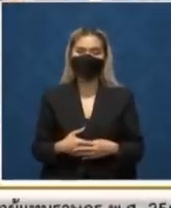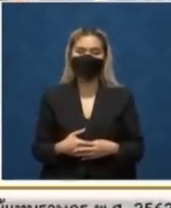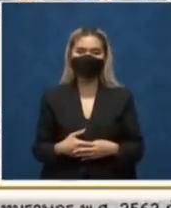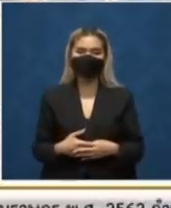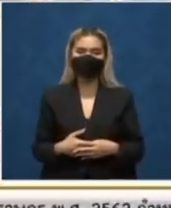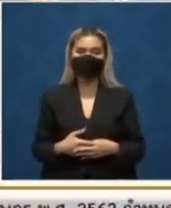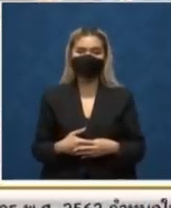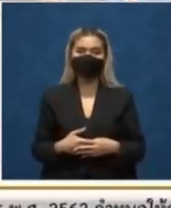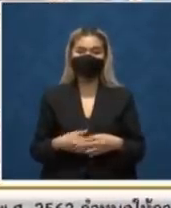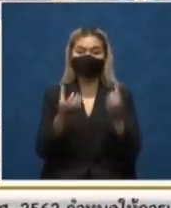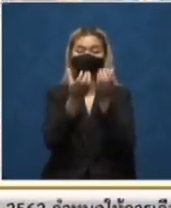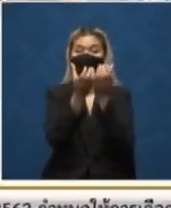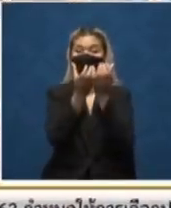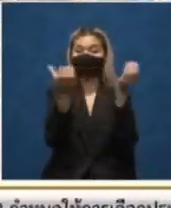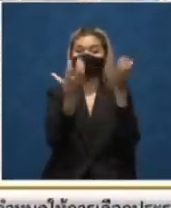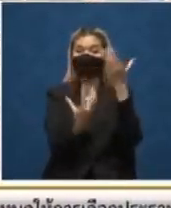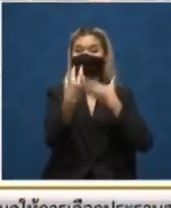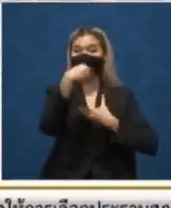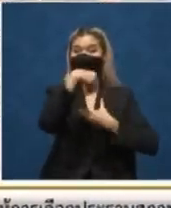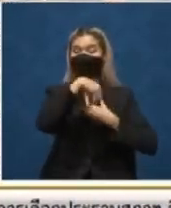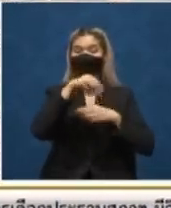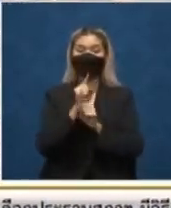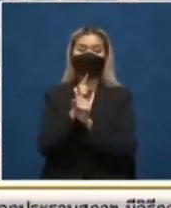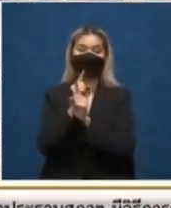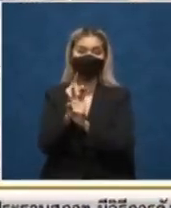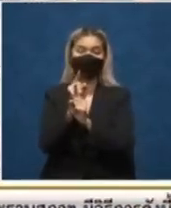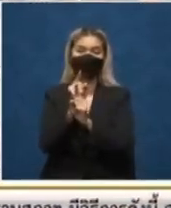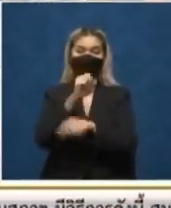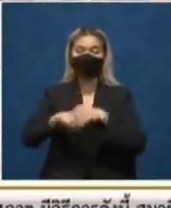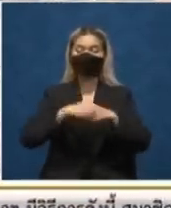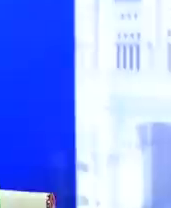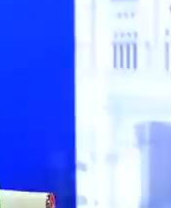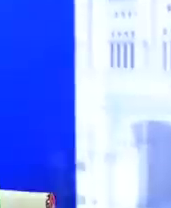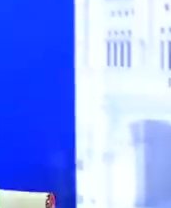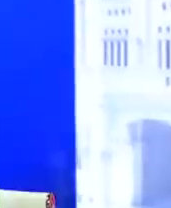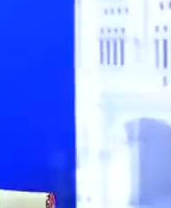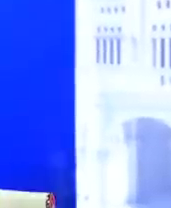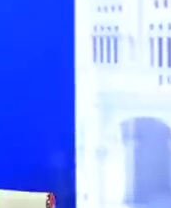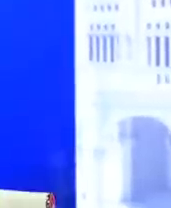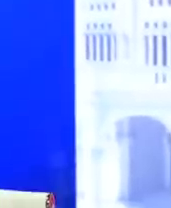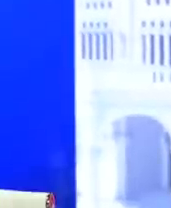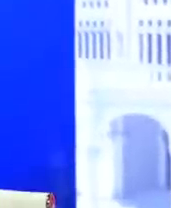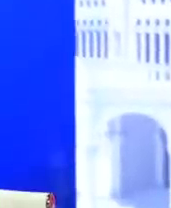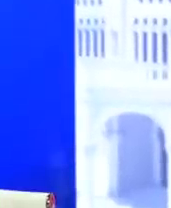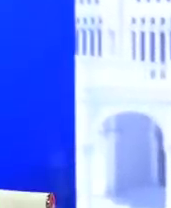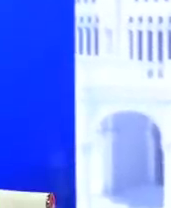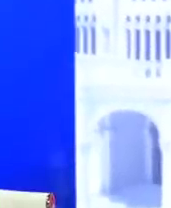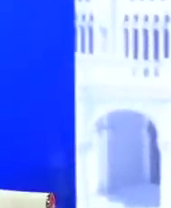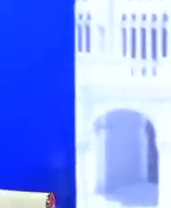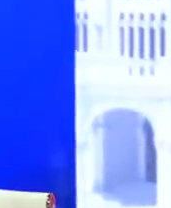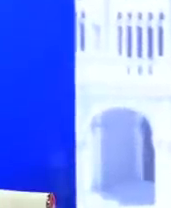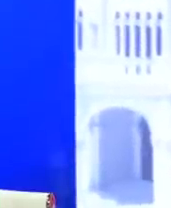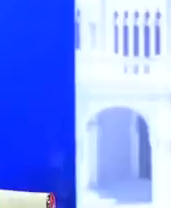คะทราบวันจันทร์ว่าจะถูกเสนอชื่อแข่งนั่นแปลว่าไม่ว่าก้าวไกลจะเสนอชื่อใครขึ้นมาอาจจะไม่ใช่รองประธ